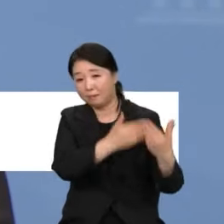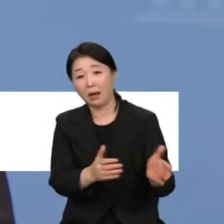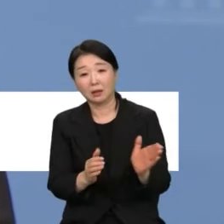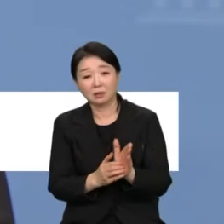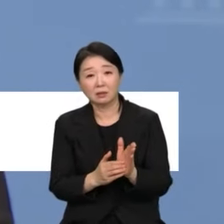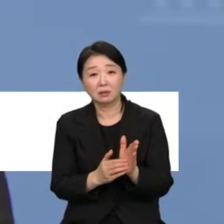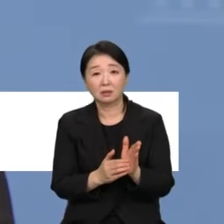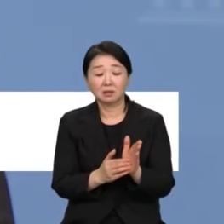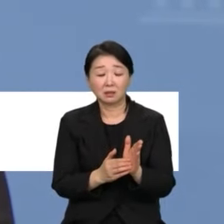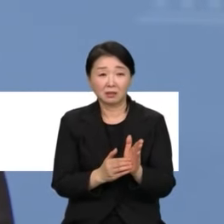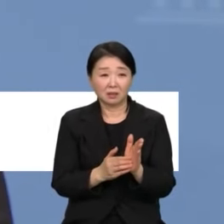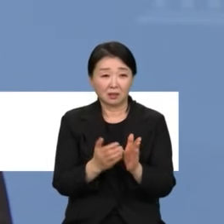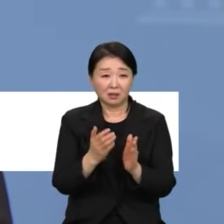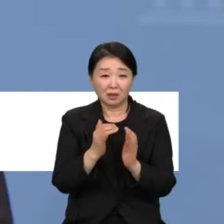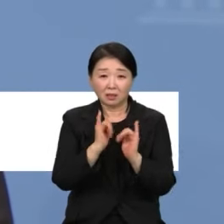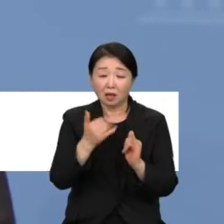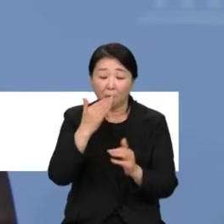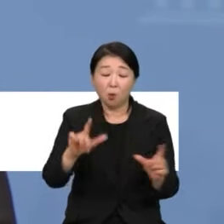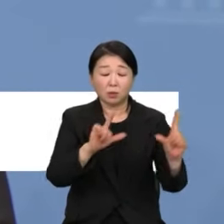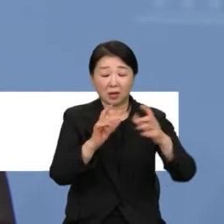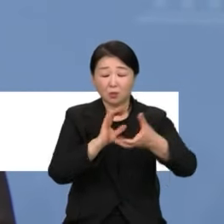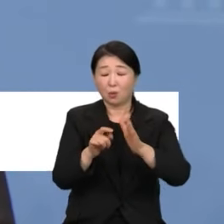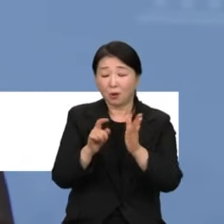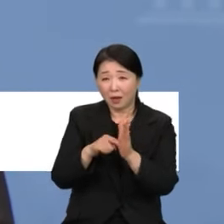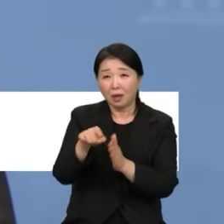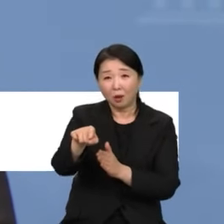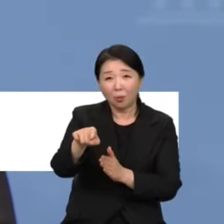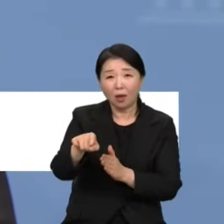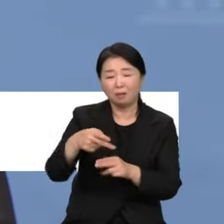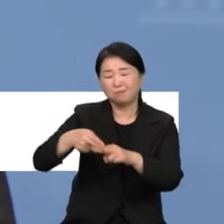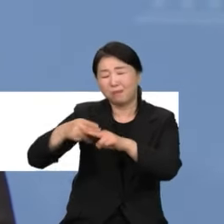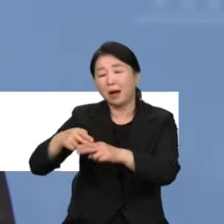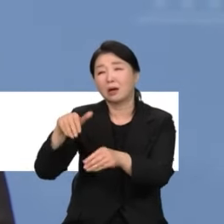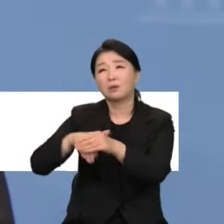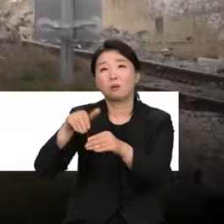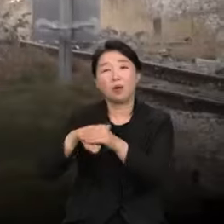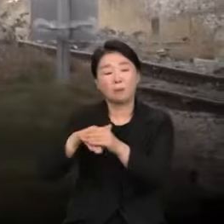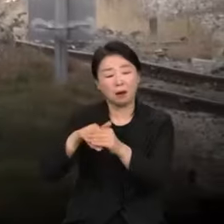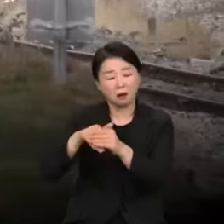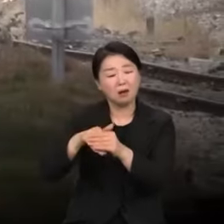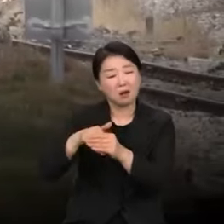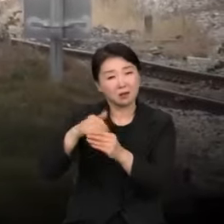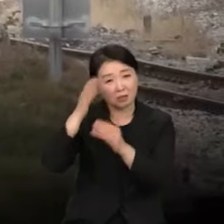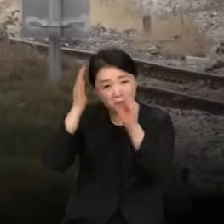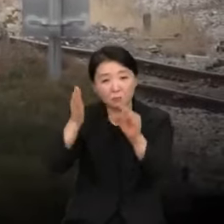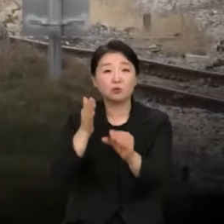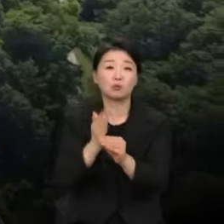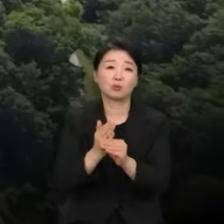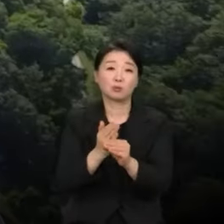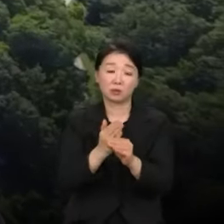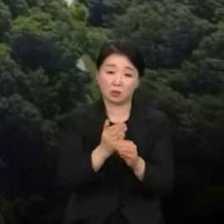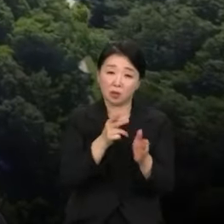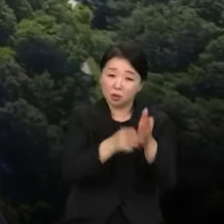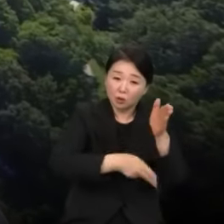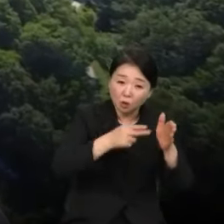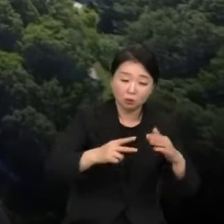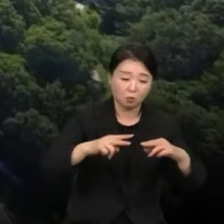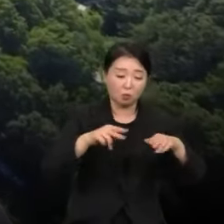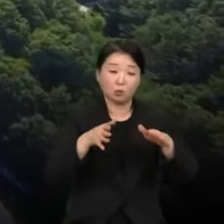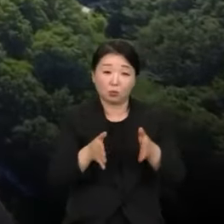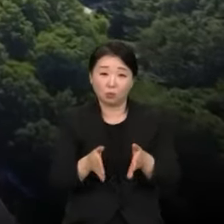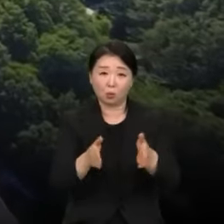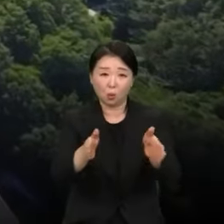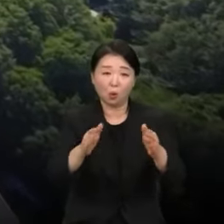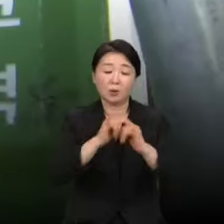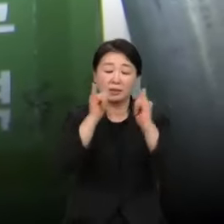민생 토론회란 면목으로 관권 선거에만 열을 올리고 있습니다. 철도와 도로 등 각종 사회 간접